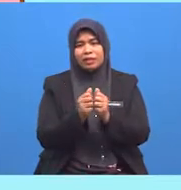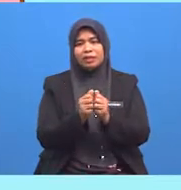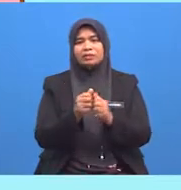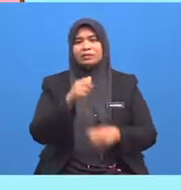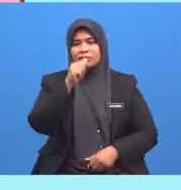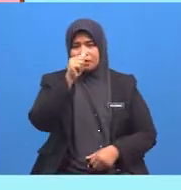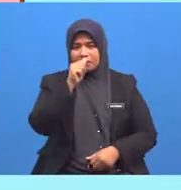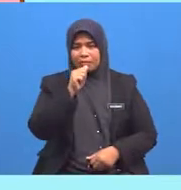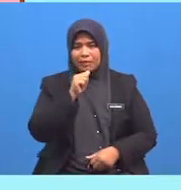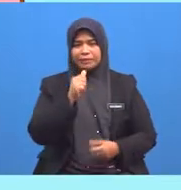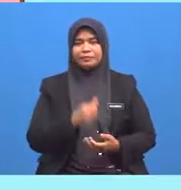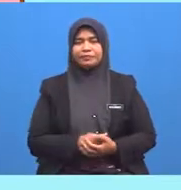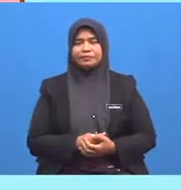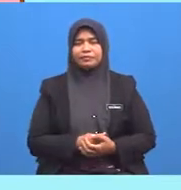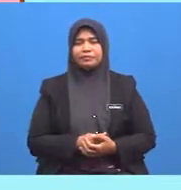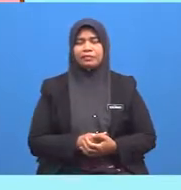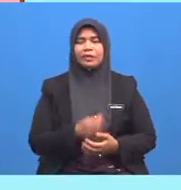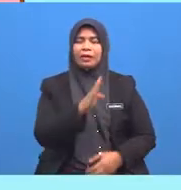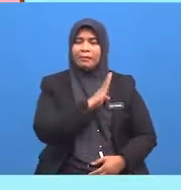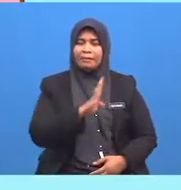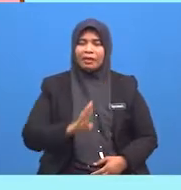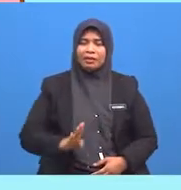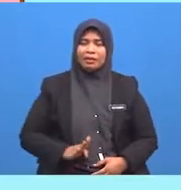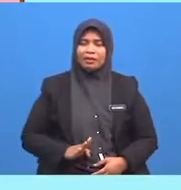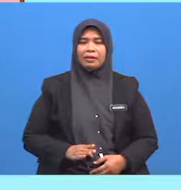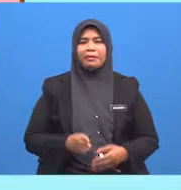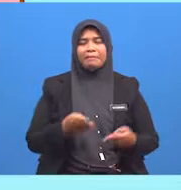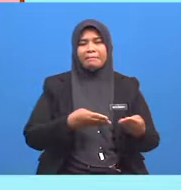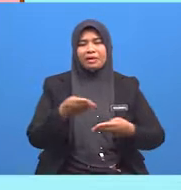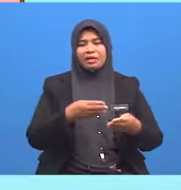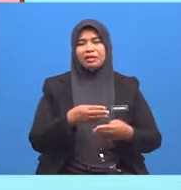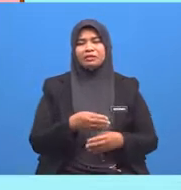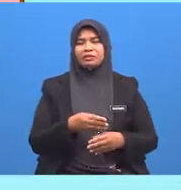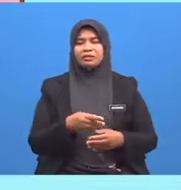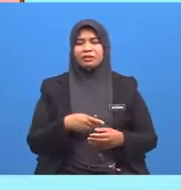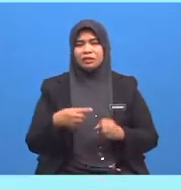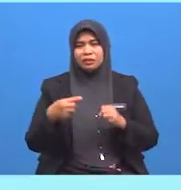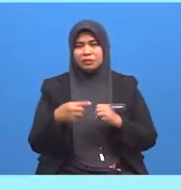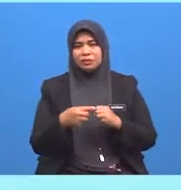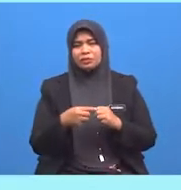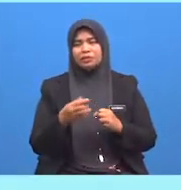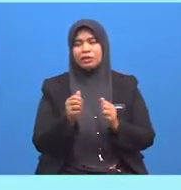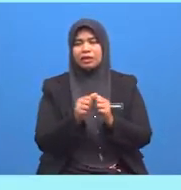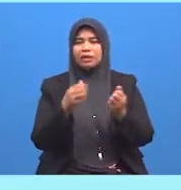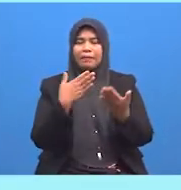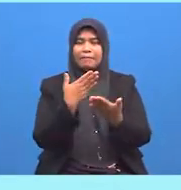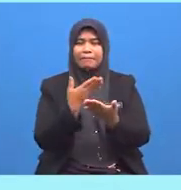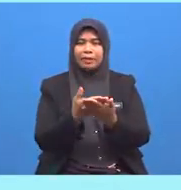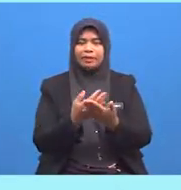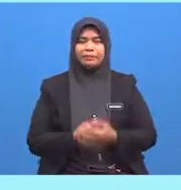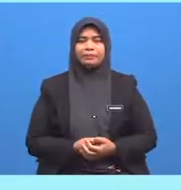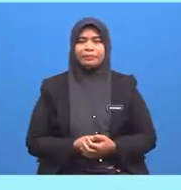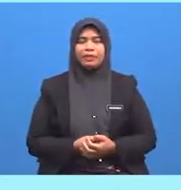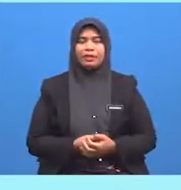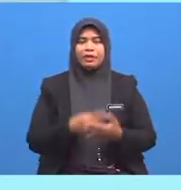tabah Baginda membalas pujian dan kekerasan dengan kebaikan murid-murid gak tahu